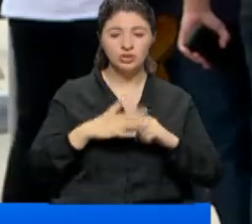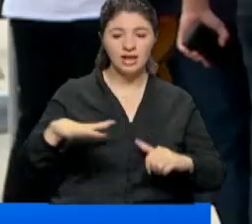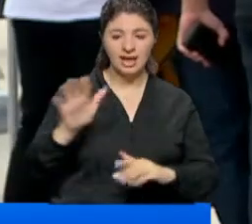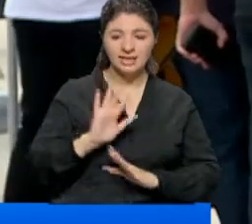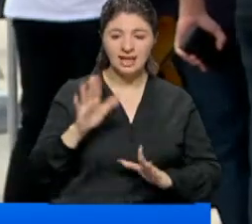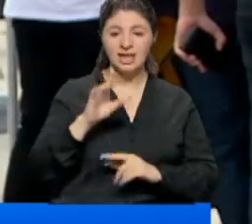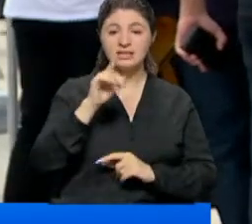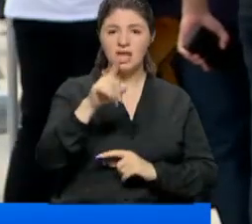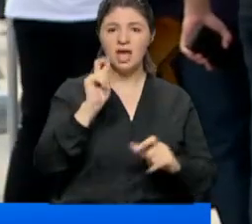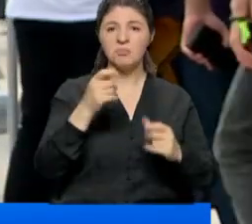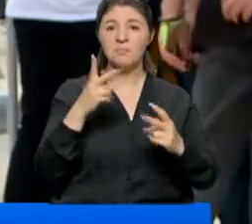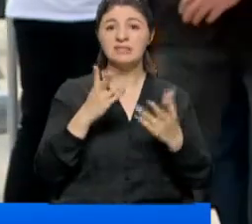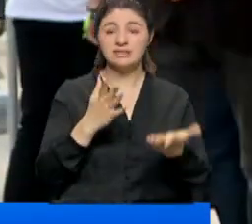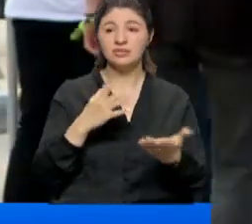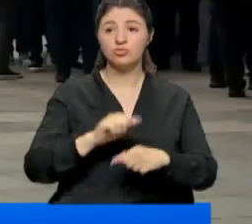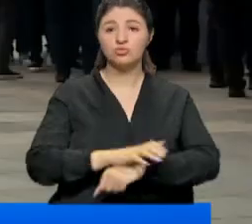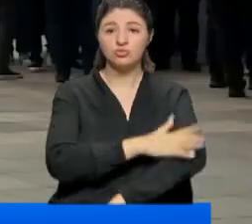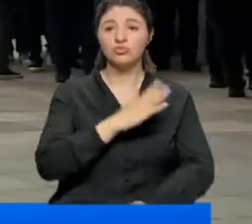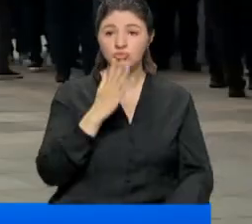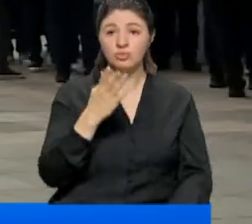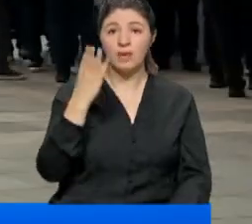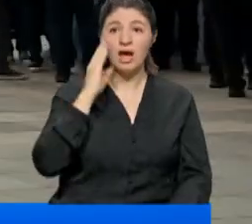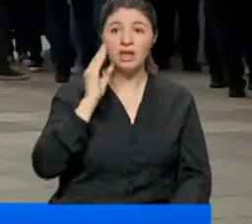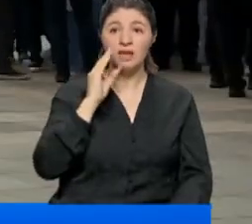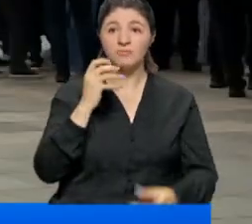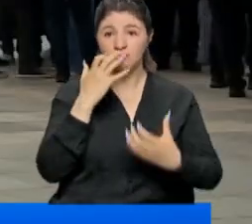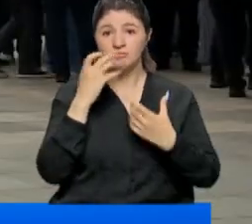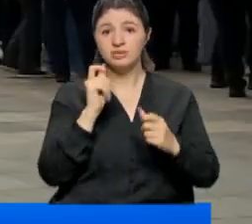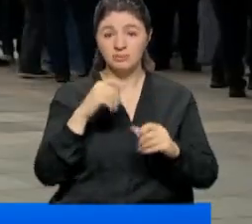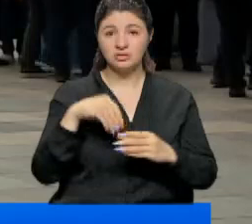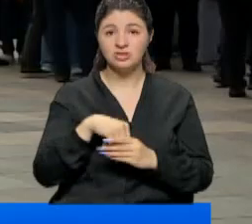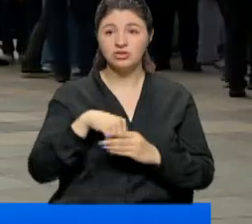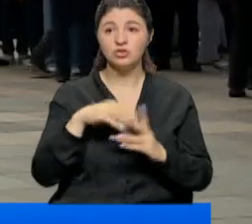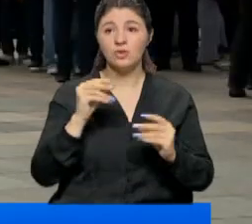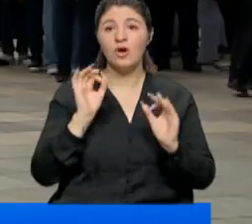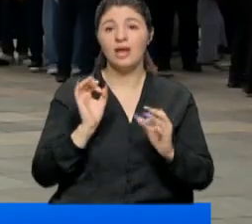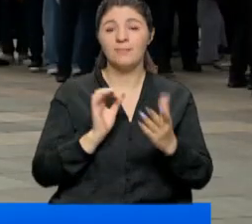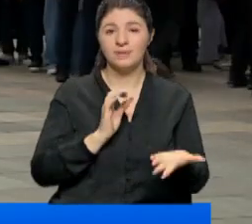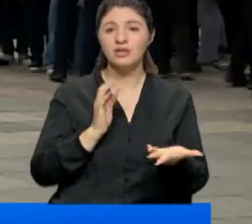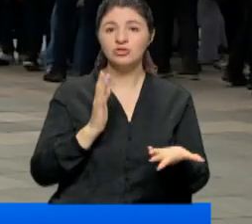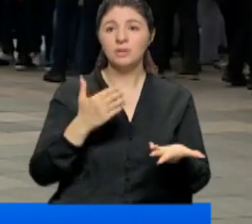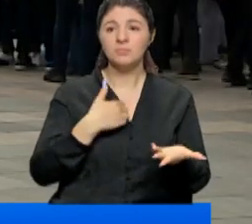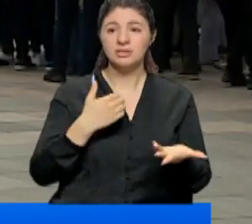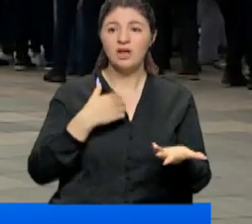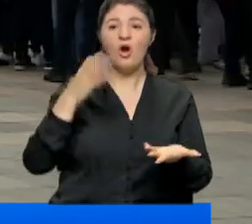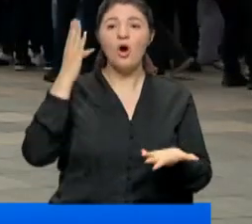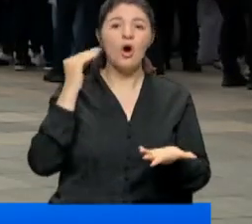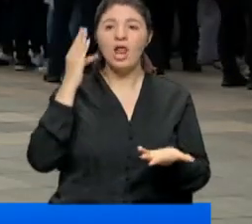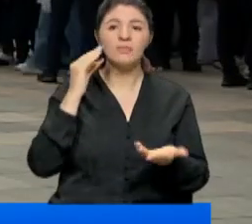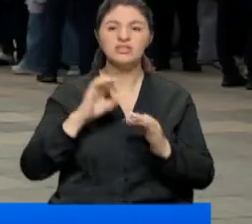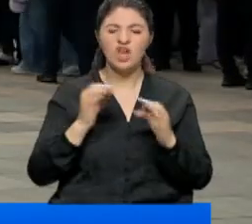ülkeler değil Sen de yapabilirsin duygusunu bir anlamda aşılaması açısından çok önemli çünkü bizde ki